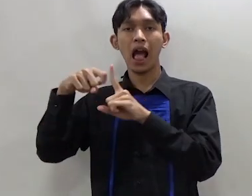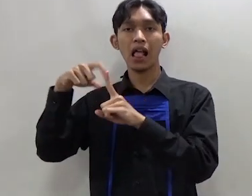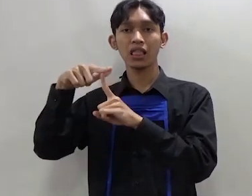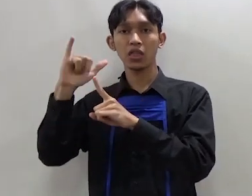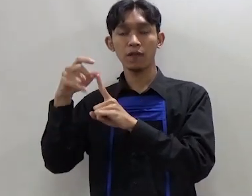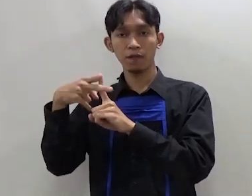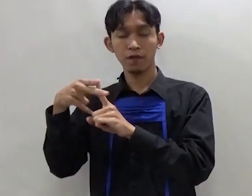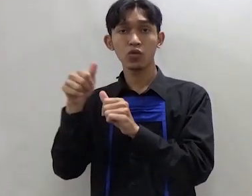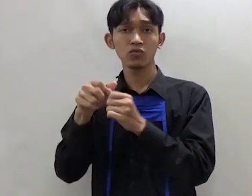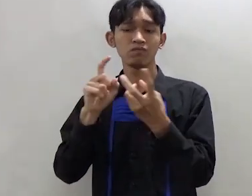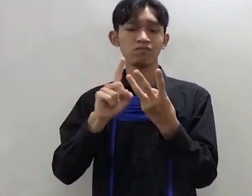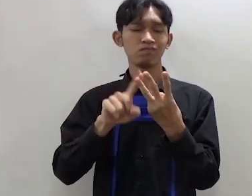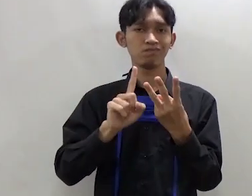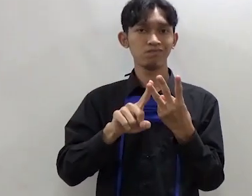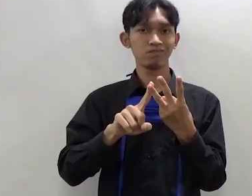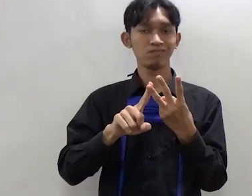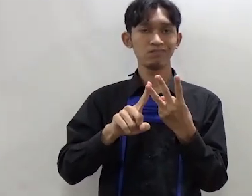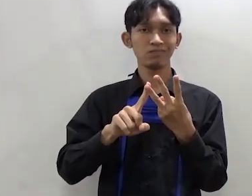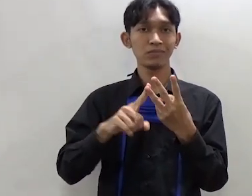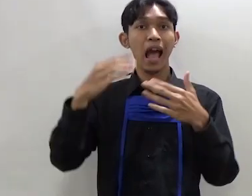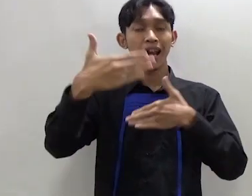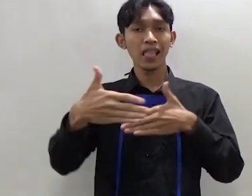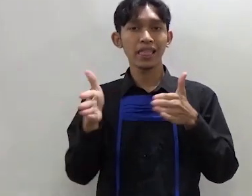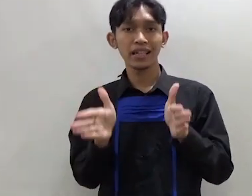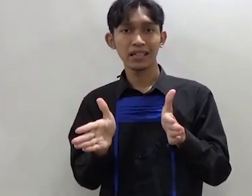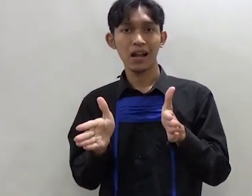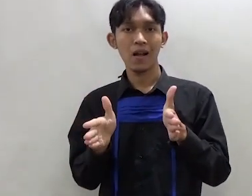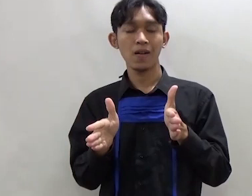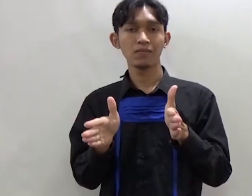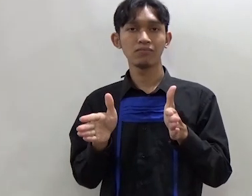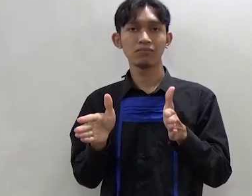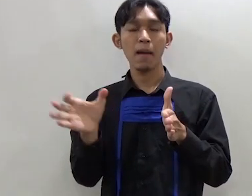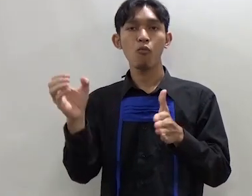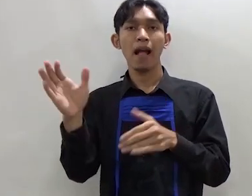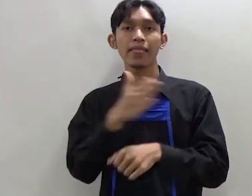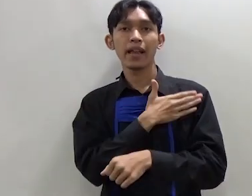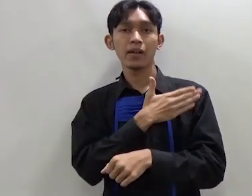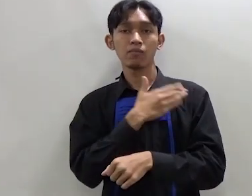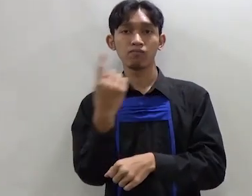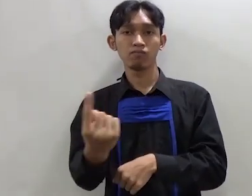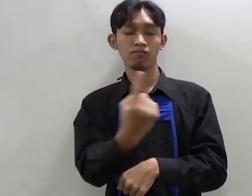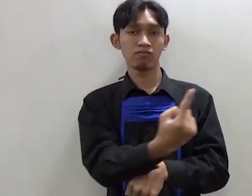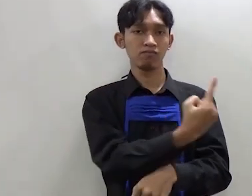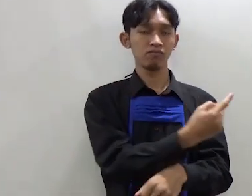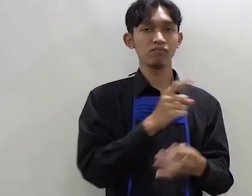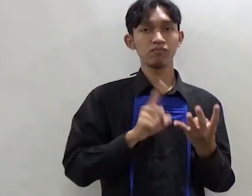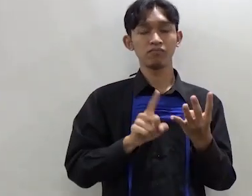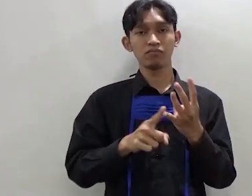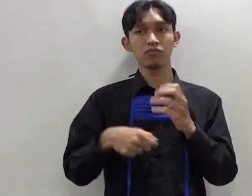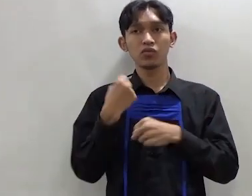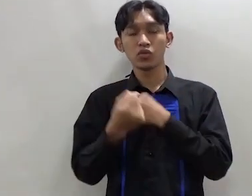Per tanggal 11 Mei 2020, jadi 11 Mei yang lalu, DIY telah menerima